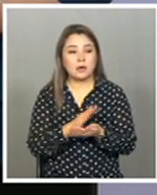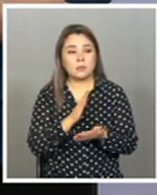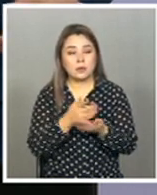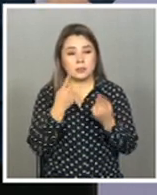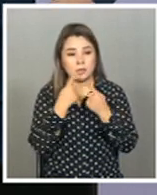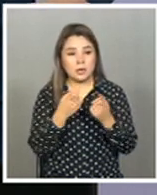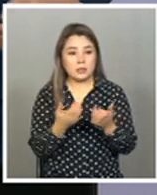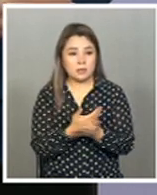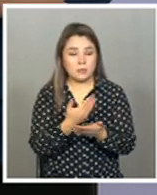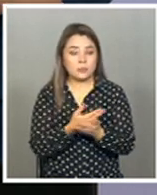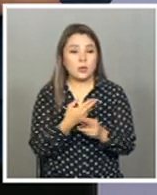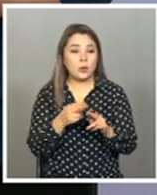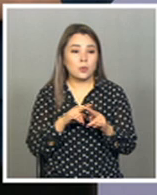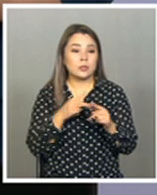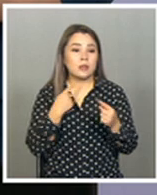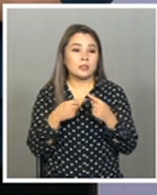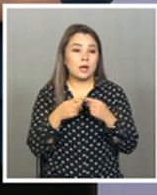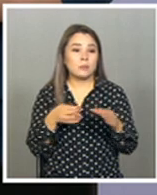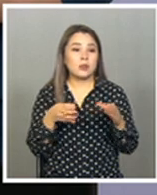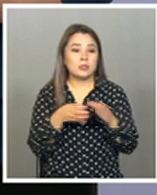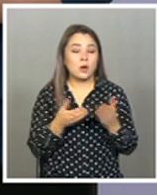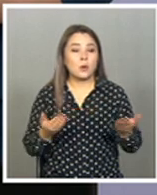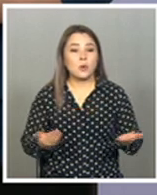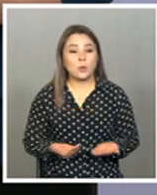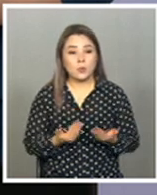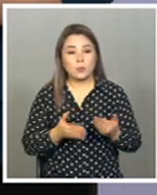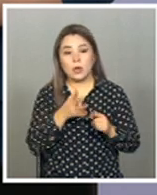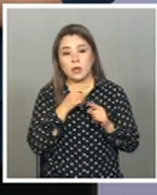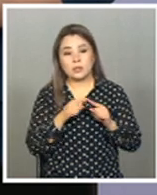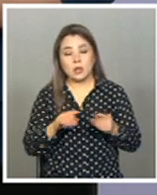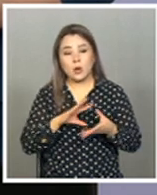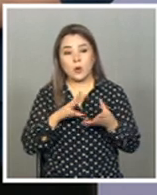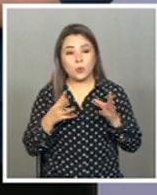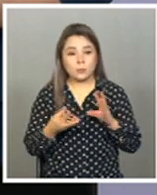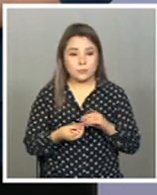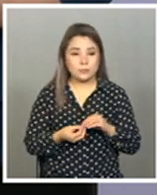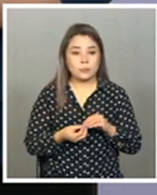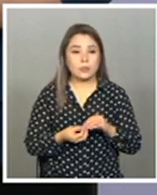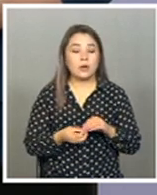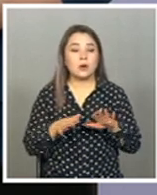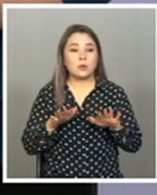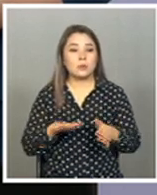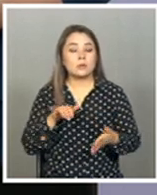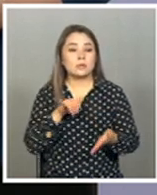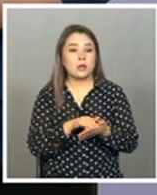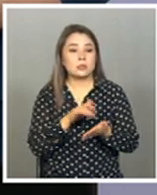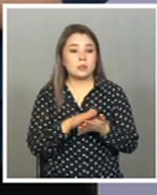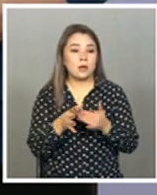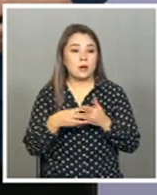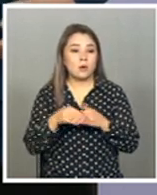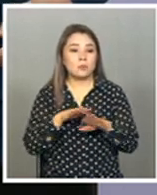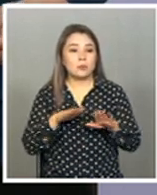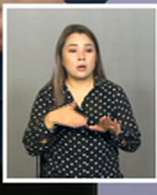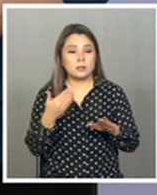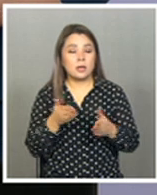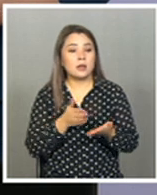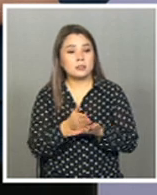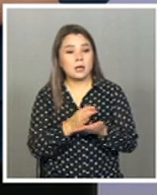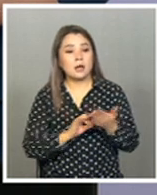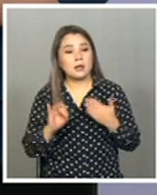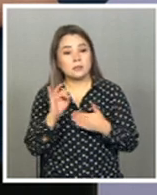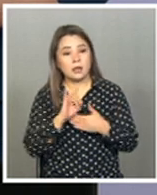Бұл тайпалардың өмір сүру ауқымы, сонымен қатар орналасқан аумағы, олардың саяси тарихы